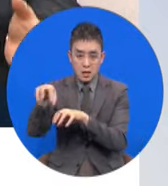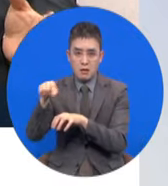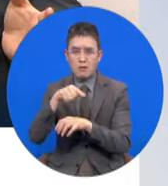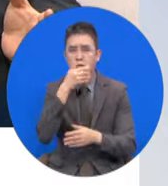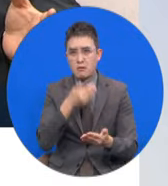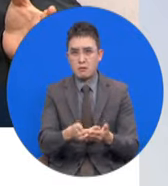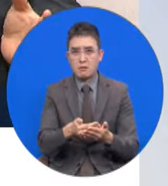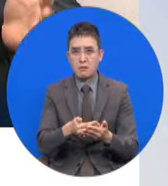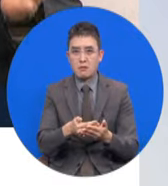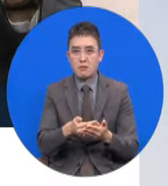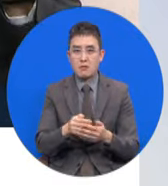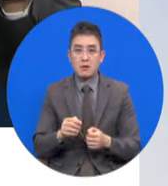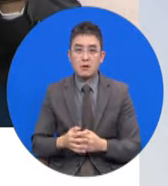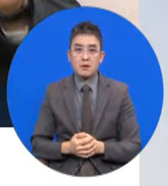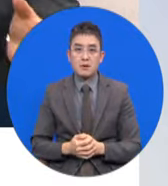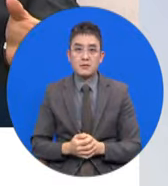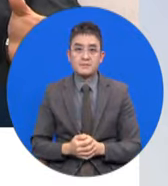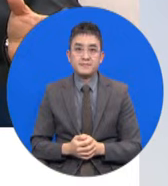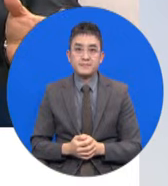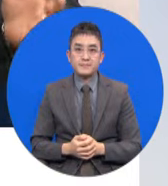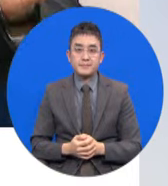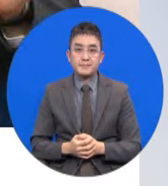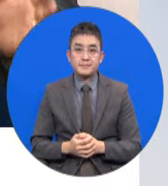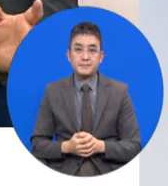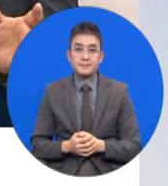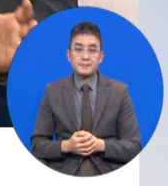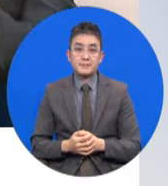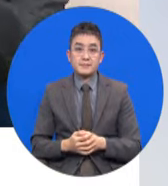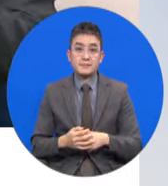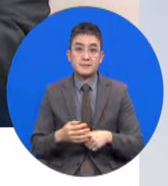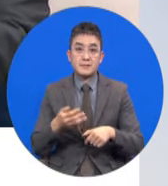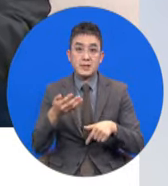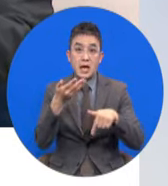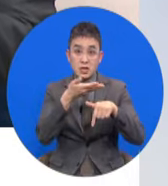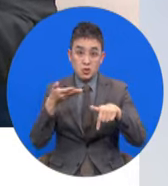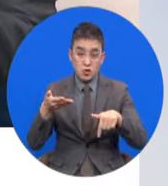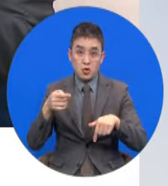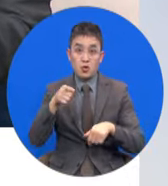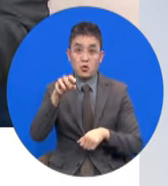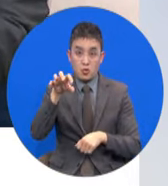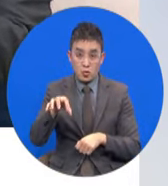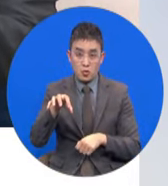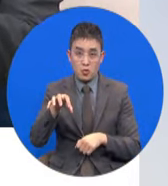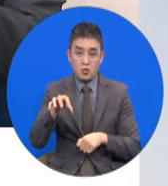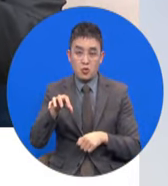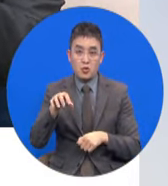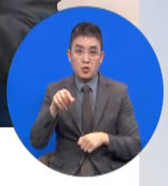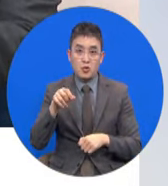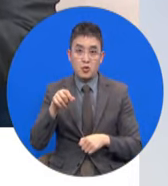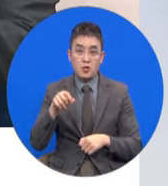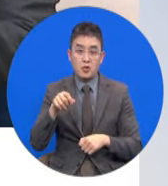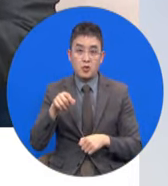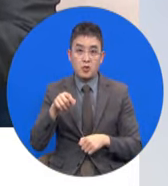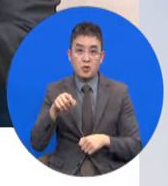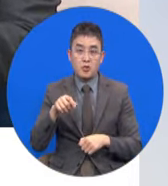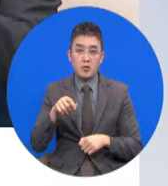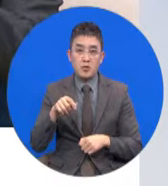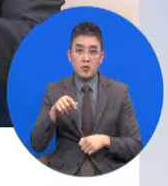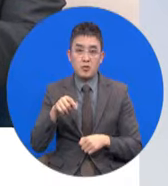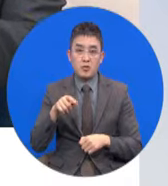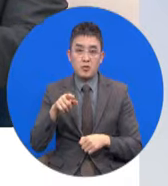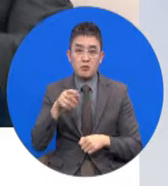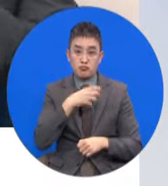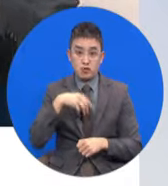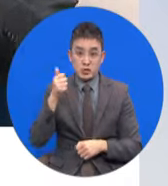예, 북강서에 지금 전재수 의원은 물론이고 바로 옆에 정명희 후보도 그 구청장 출신인데